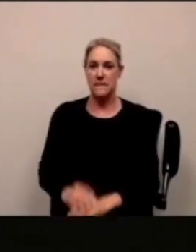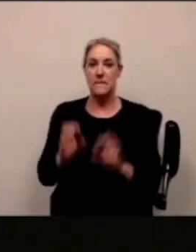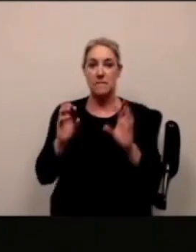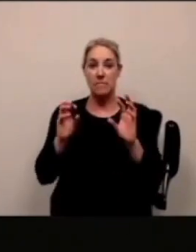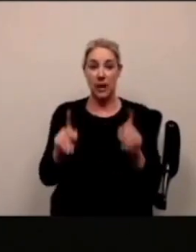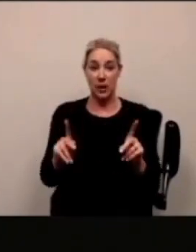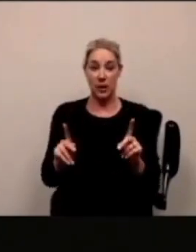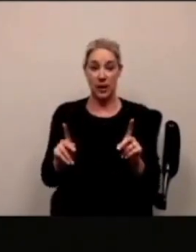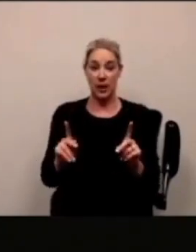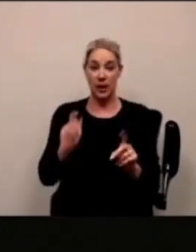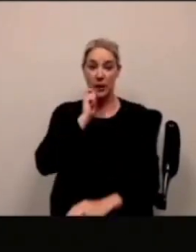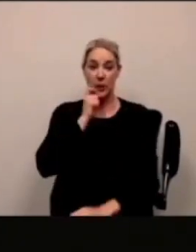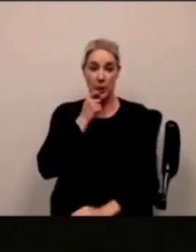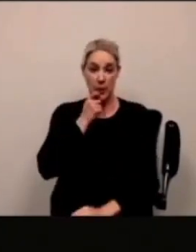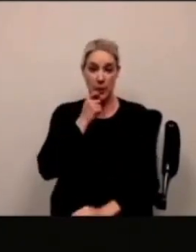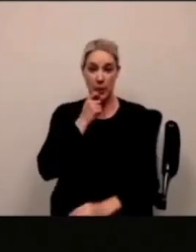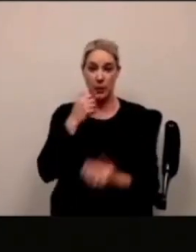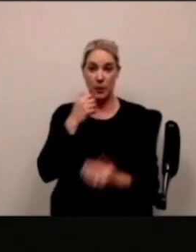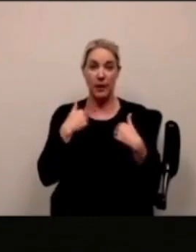残り5本です